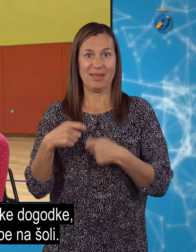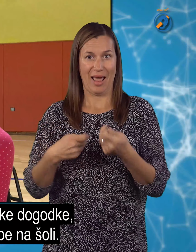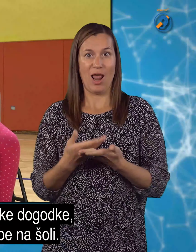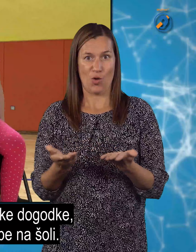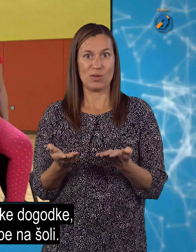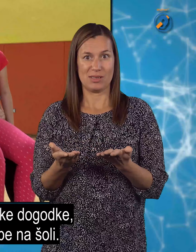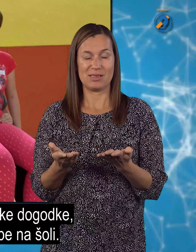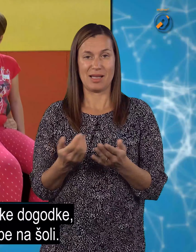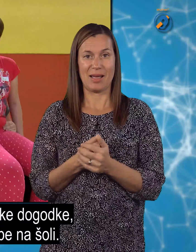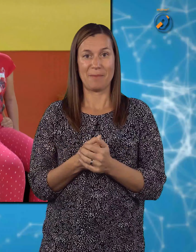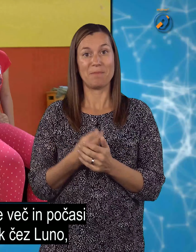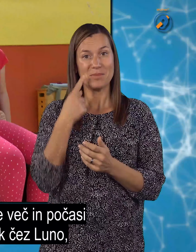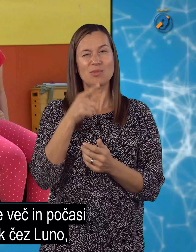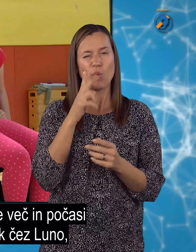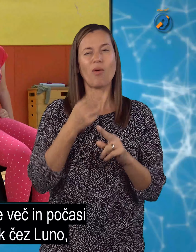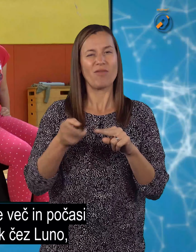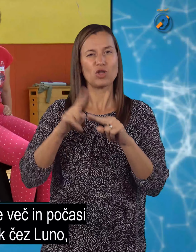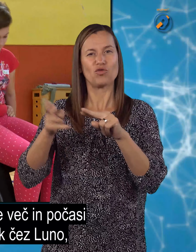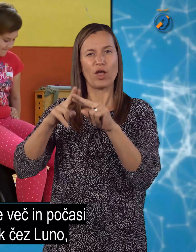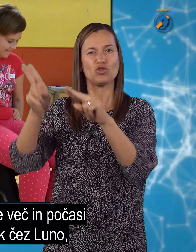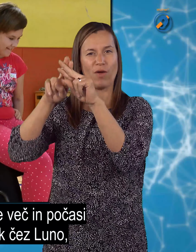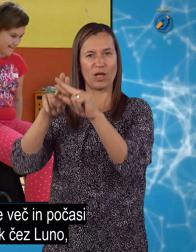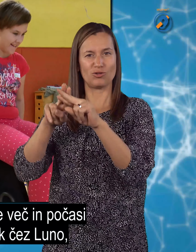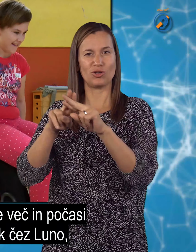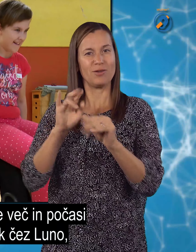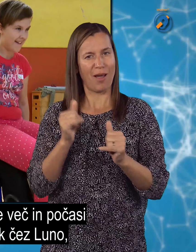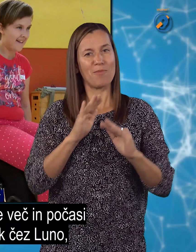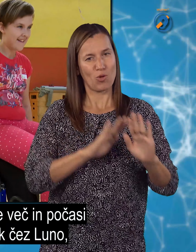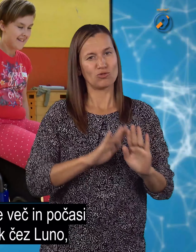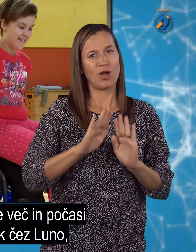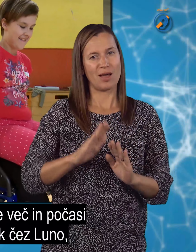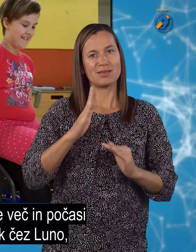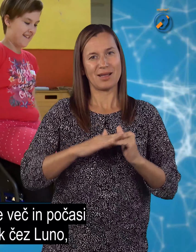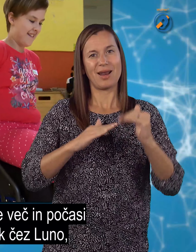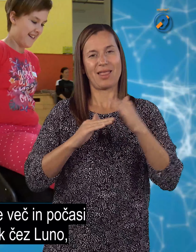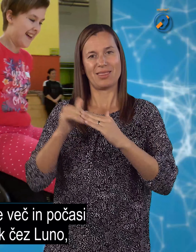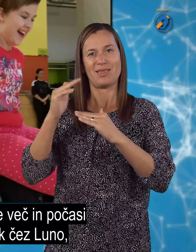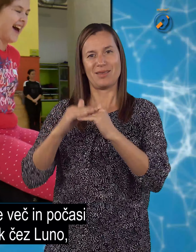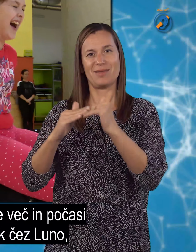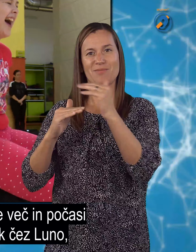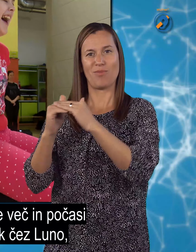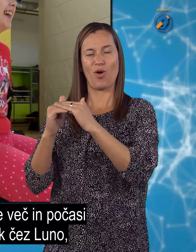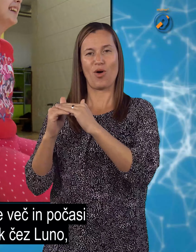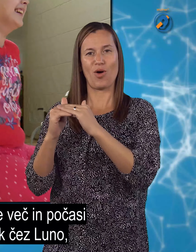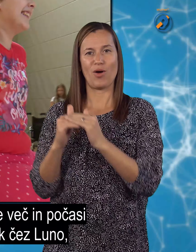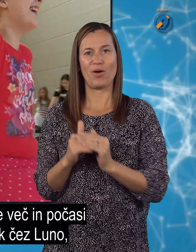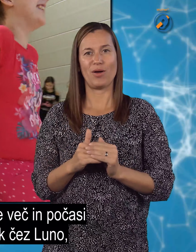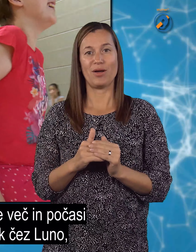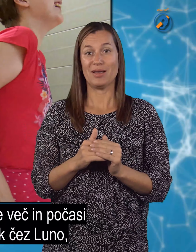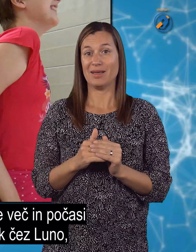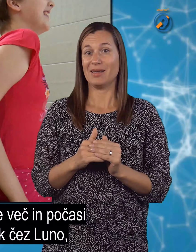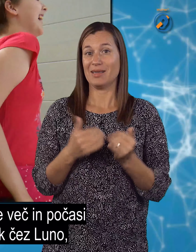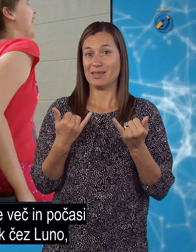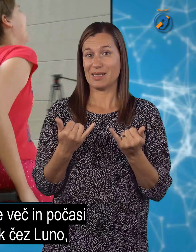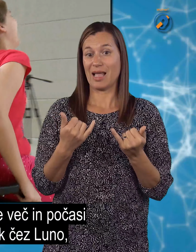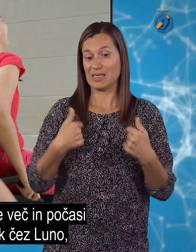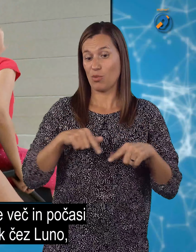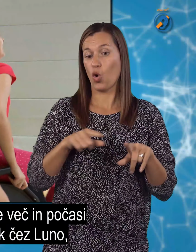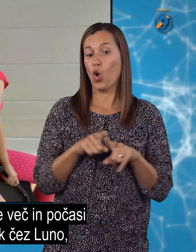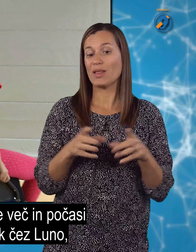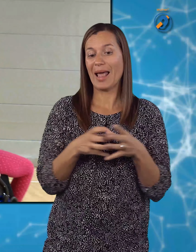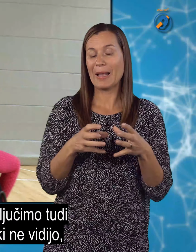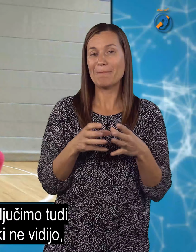enodnevni izvedbi na šoli. Tako da mislim, da bo tega vse več in da gradimo počasi zdaj kot ekipo